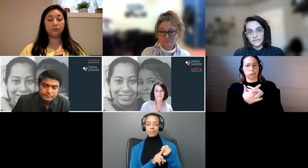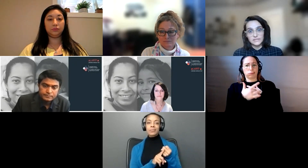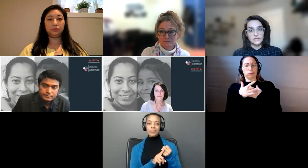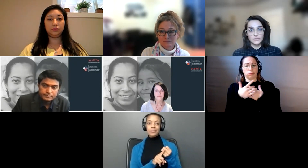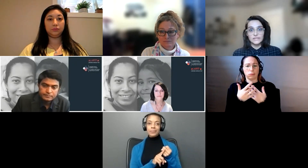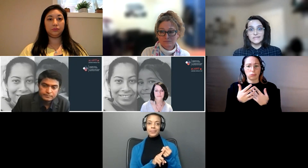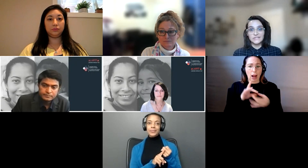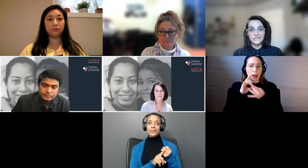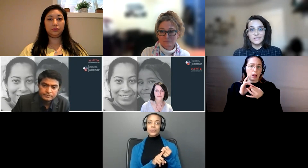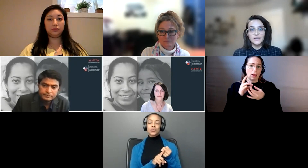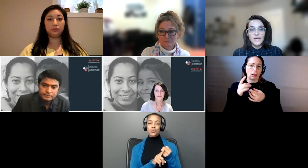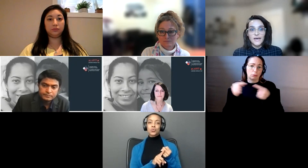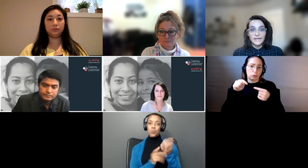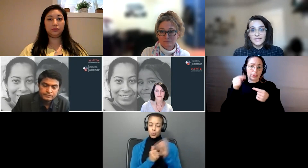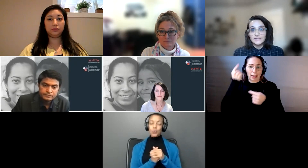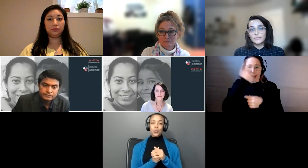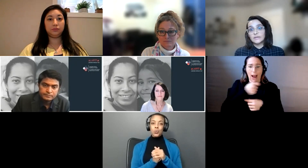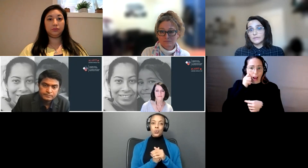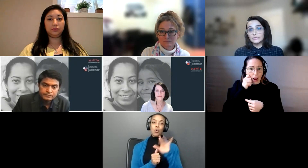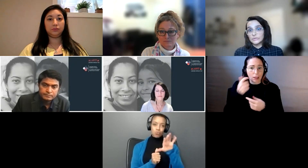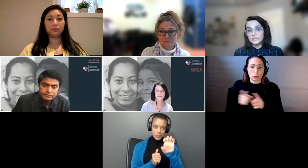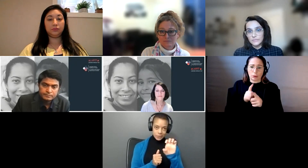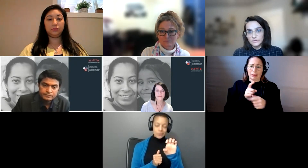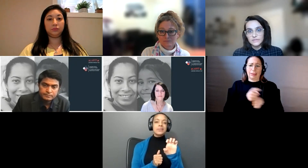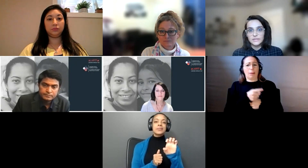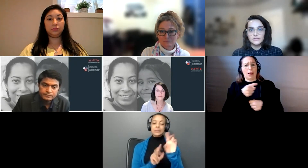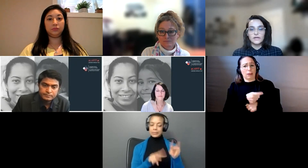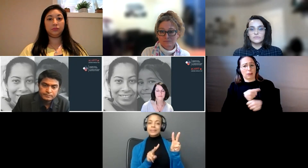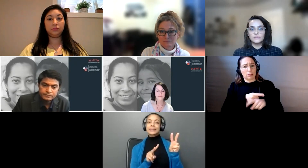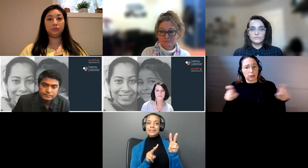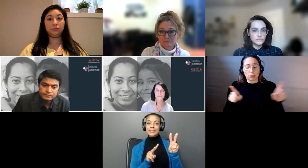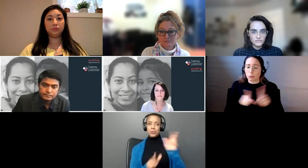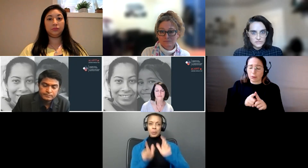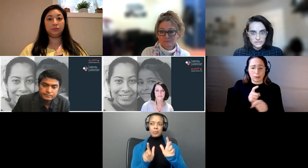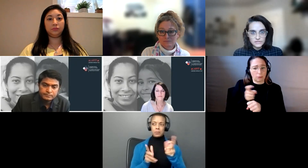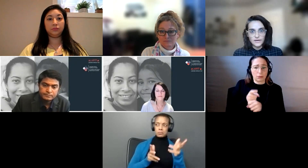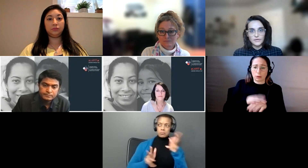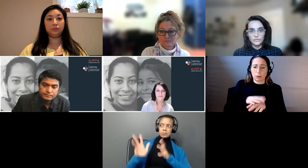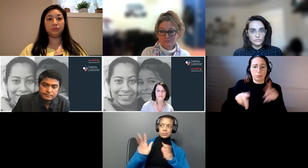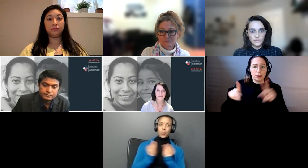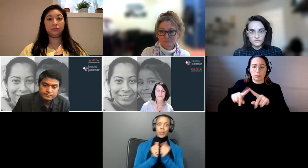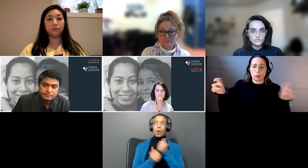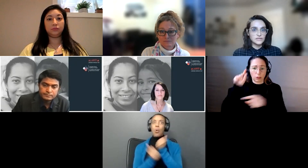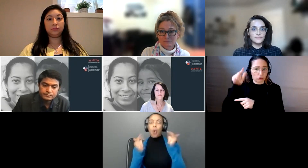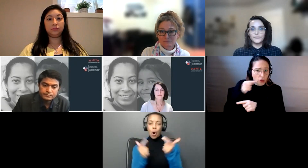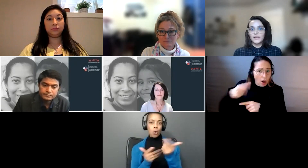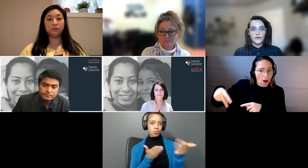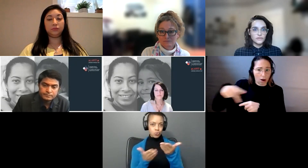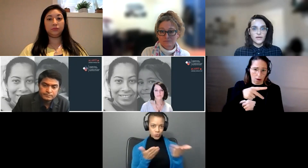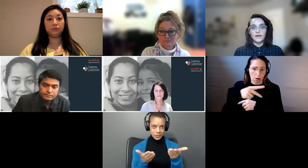endommageable pour ceux qui ont divers genres. Et c'est ce que les gens expérimentent dans les différents services à tous les